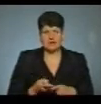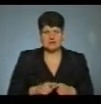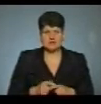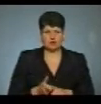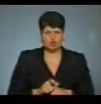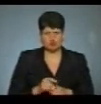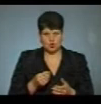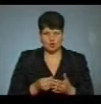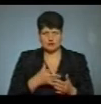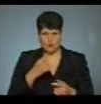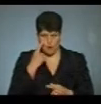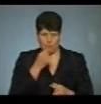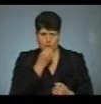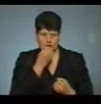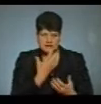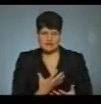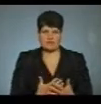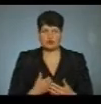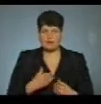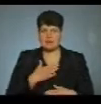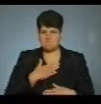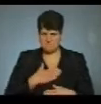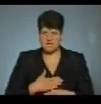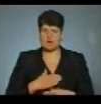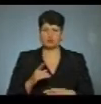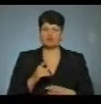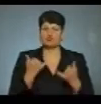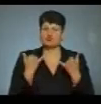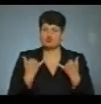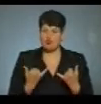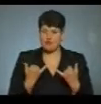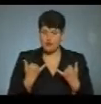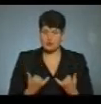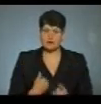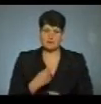так, оцінюю позитивно. І для мене це дуже приємно, що сьогодні ми